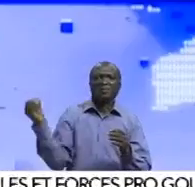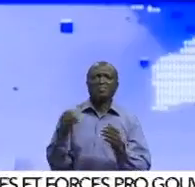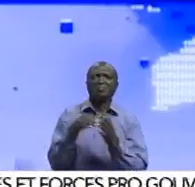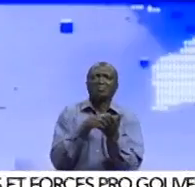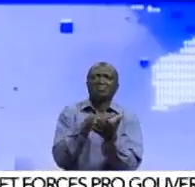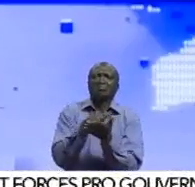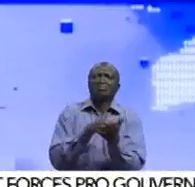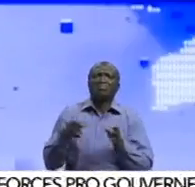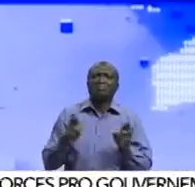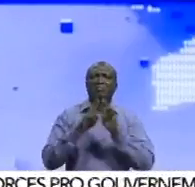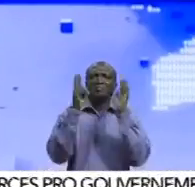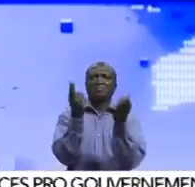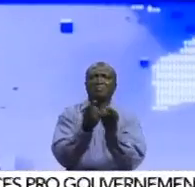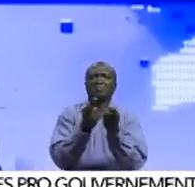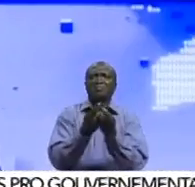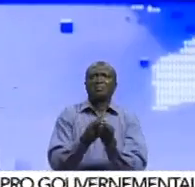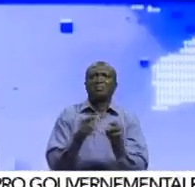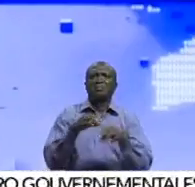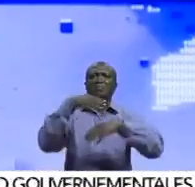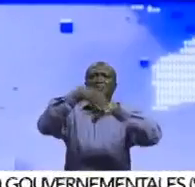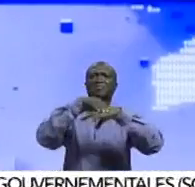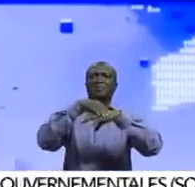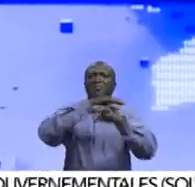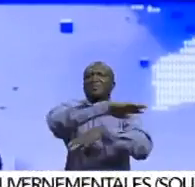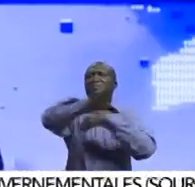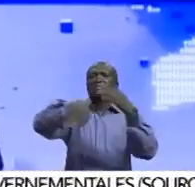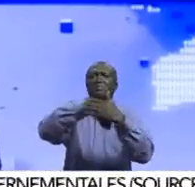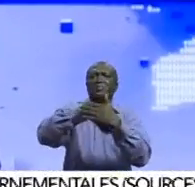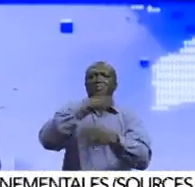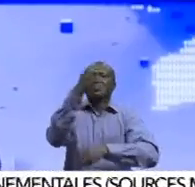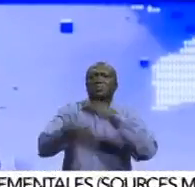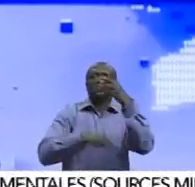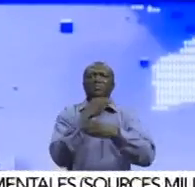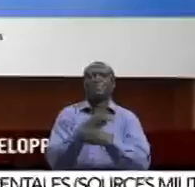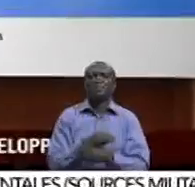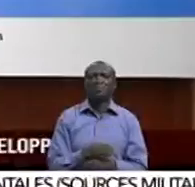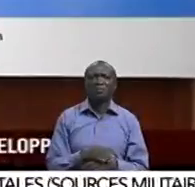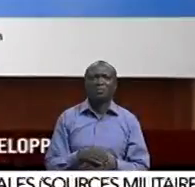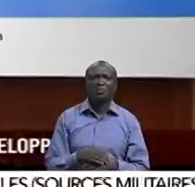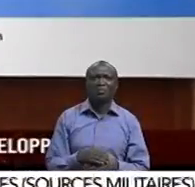réseau routier de la planète Ababakar sad a pris part à la rencontre